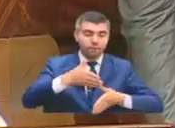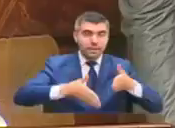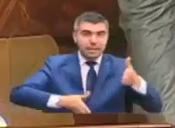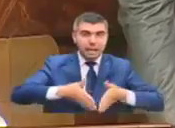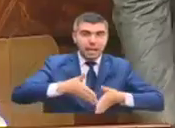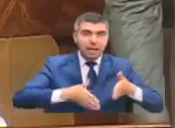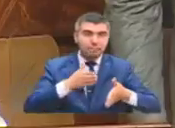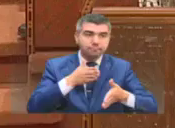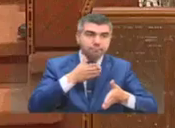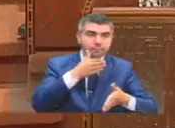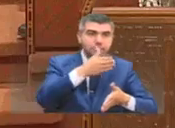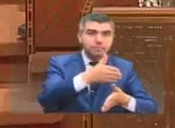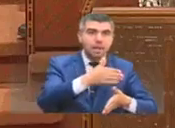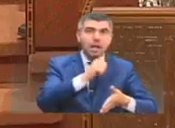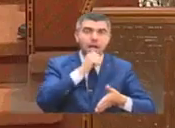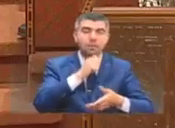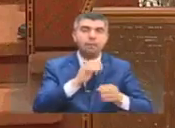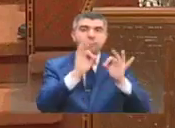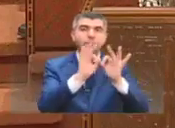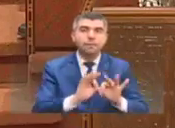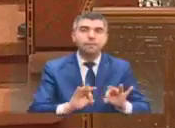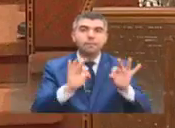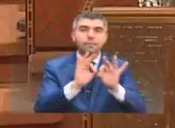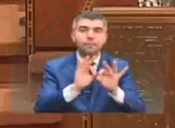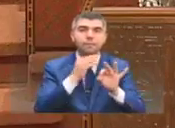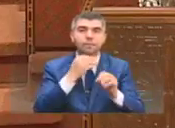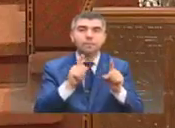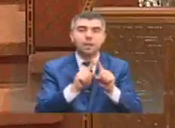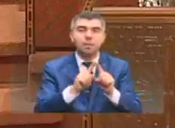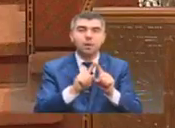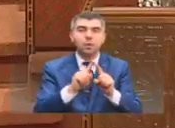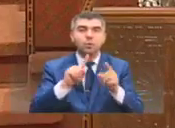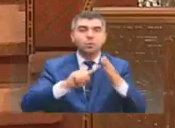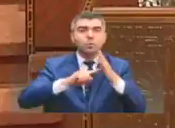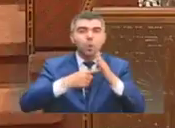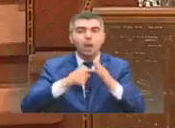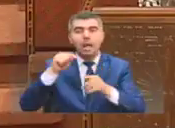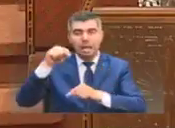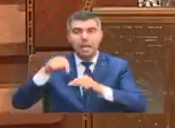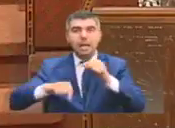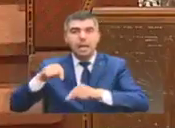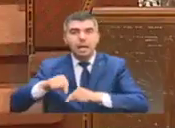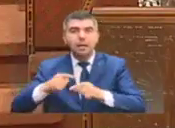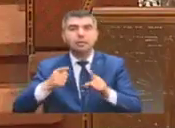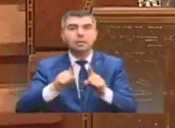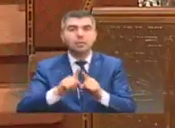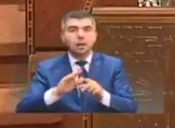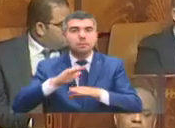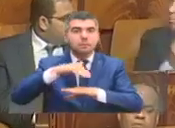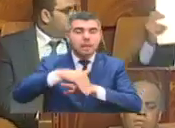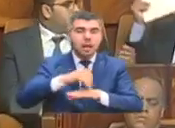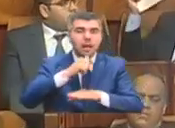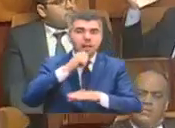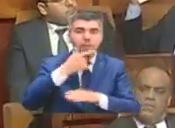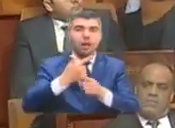الماء حتى الطاقة الكهربائية المولدة من هذه السدود الموجودة في هذه المناطق. مثل سد بين الويدان مليوس في الحسن